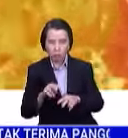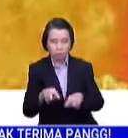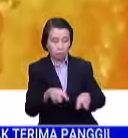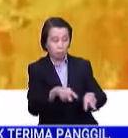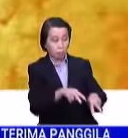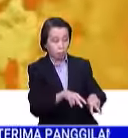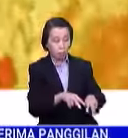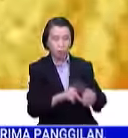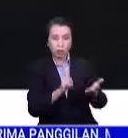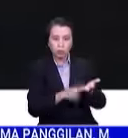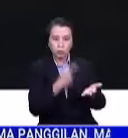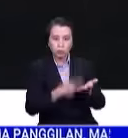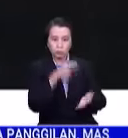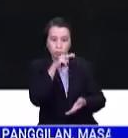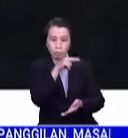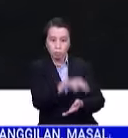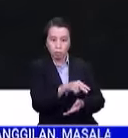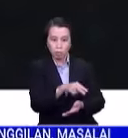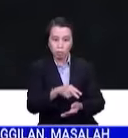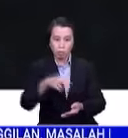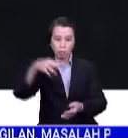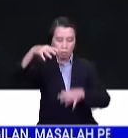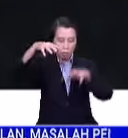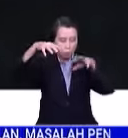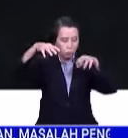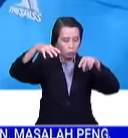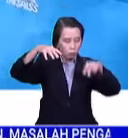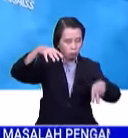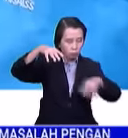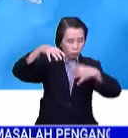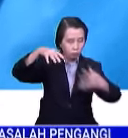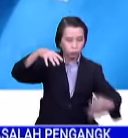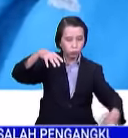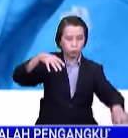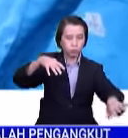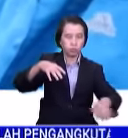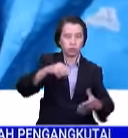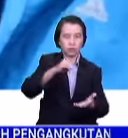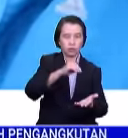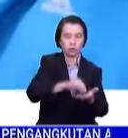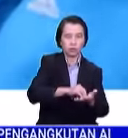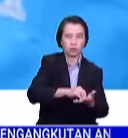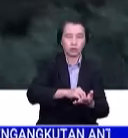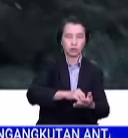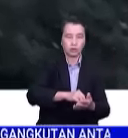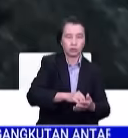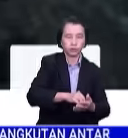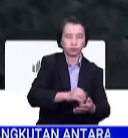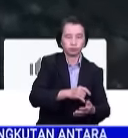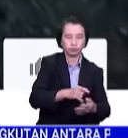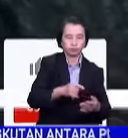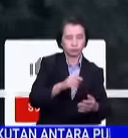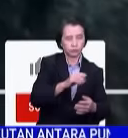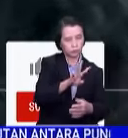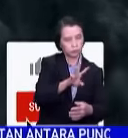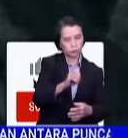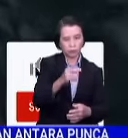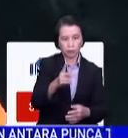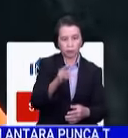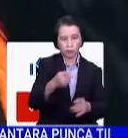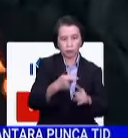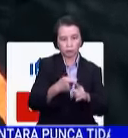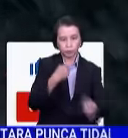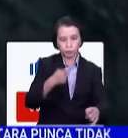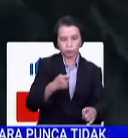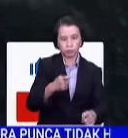pemandangan yang jarang-jarang dilihat. Gunung berapi Fagradalsfjall terletak di lembah Geldingsgadalir, kira-kira 40 km dari